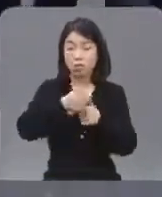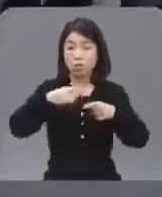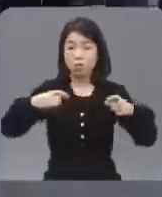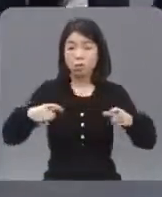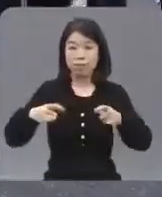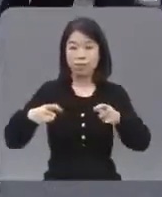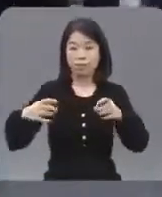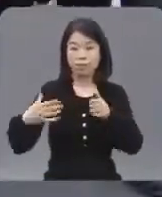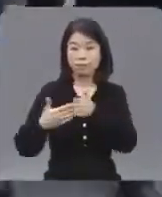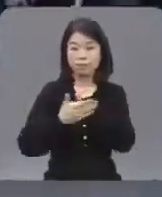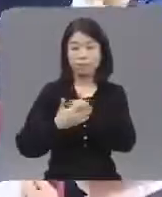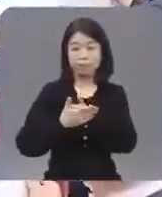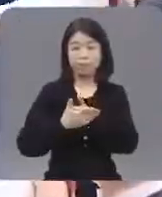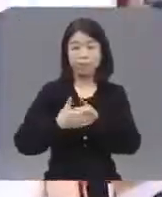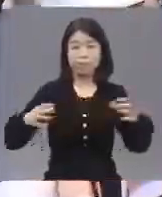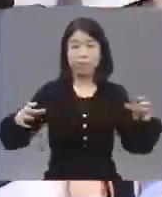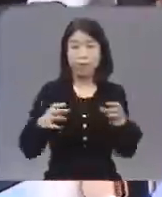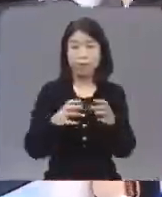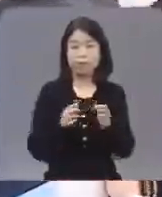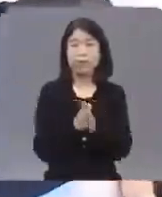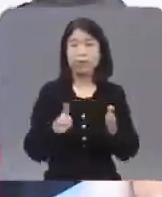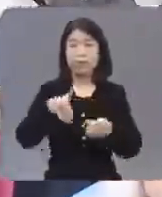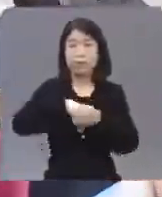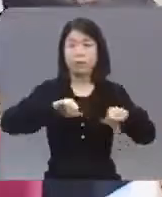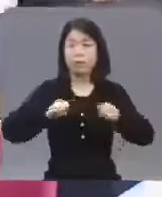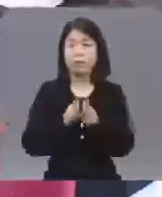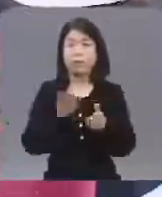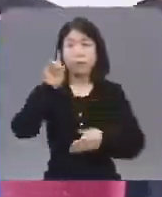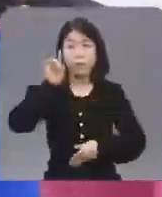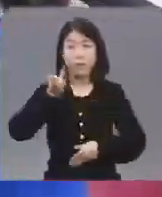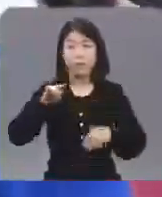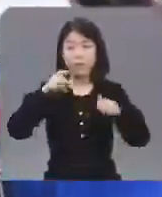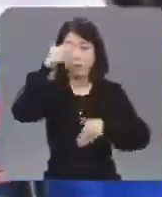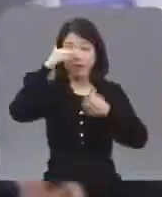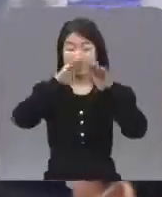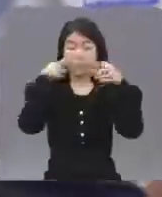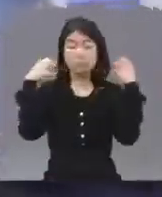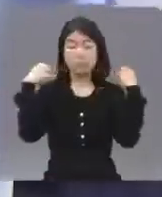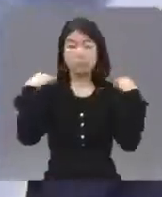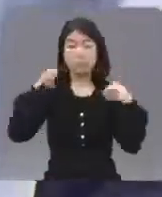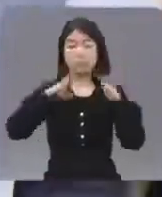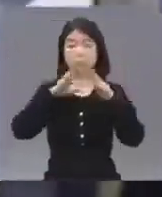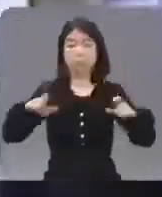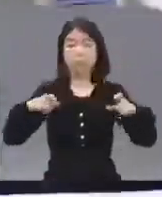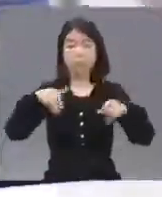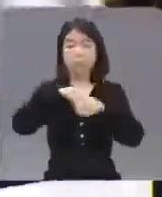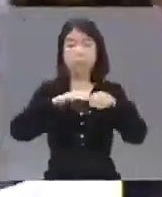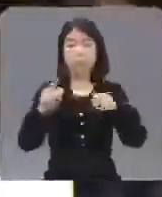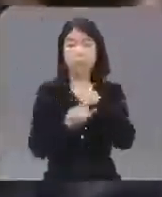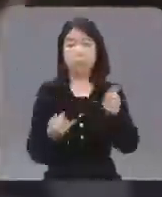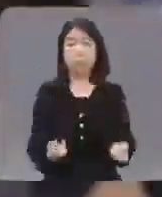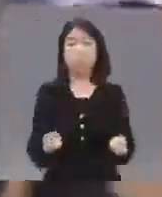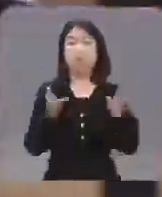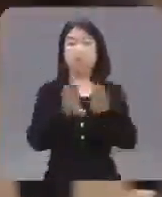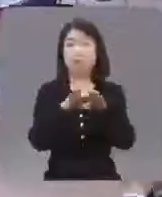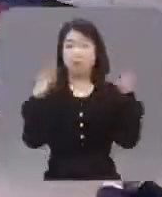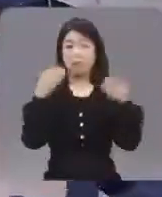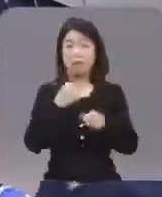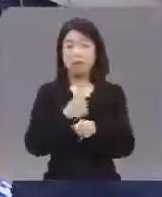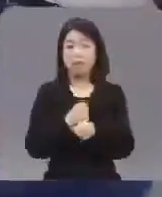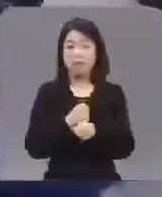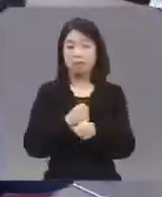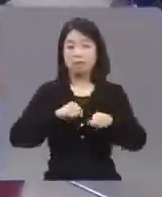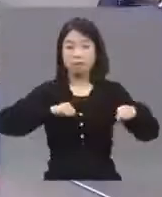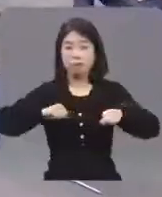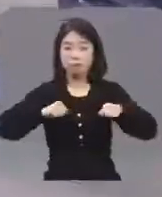결집에 나섭니다. 선거운동이 시작되는 내일, 옛 전남도청에서 광주 전남 선대위 출정식을 시작으로